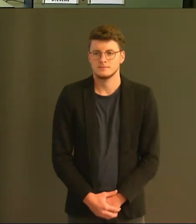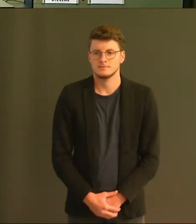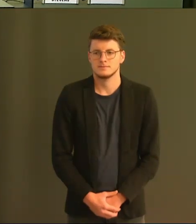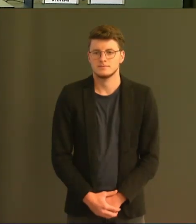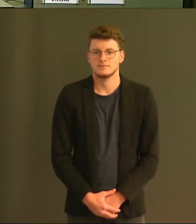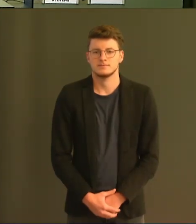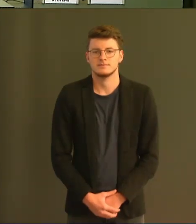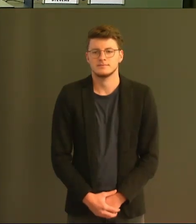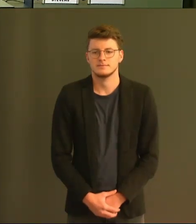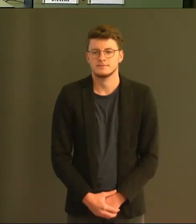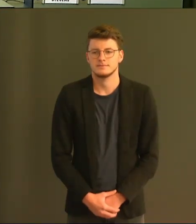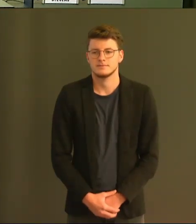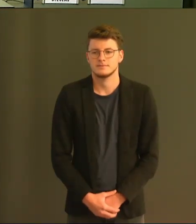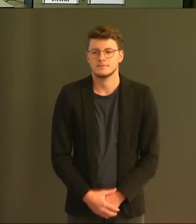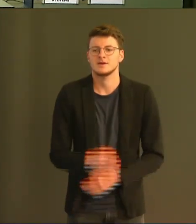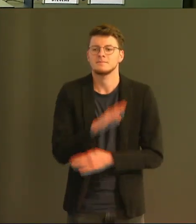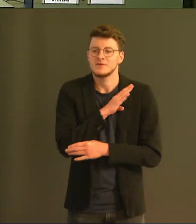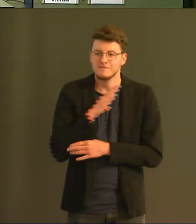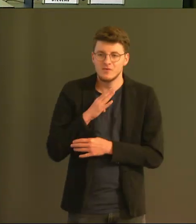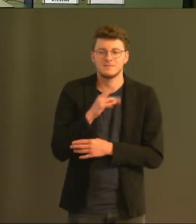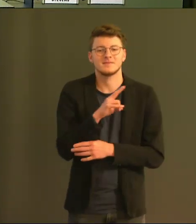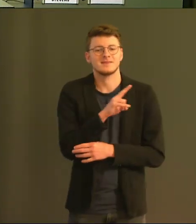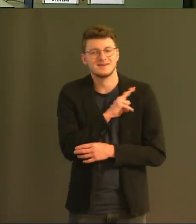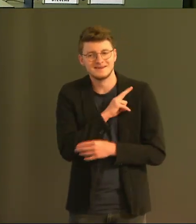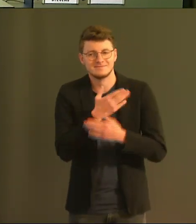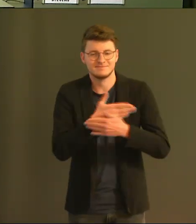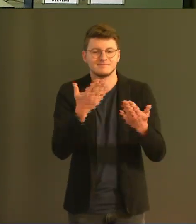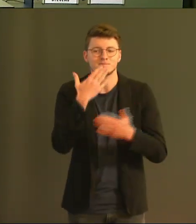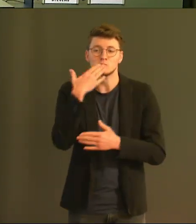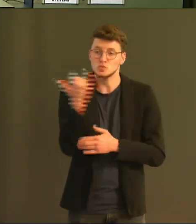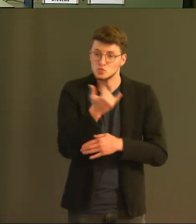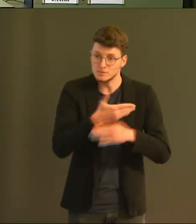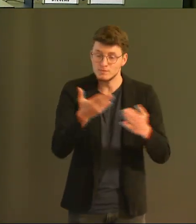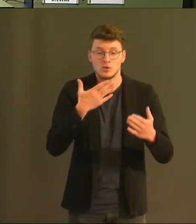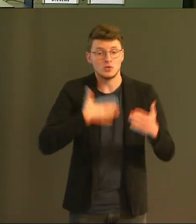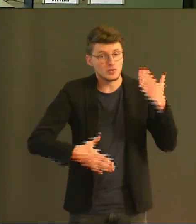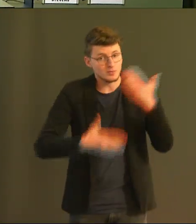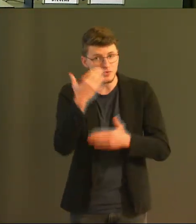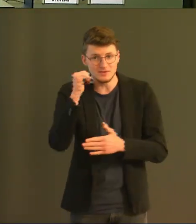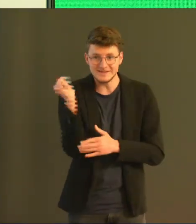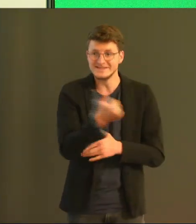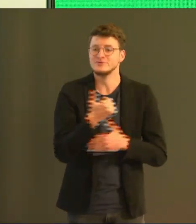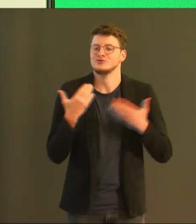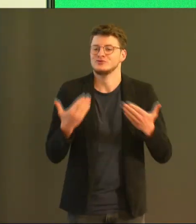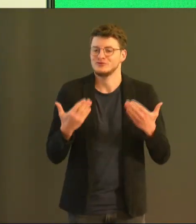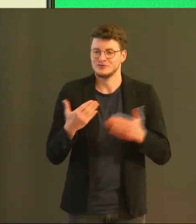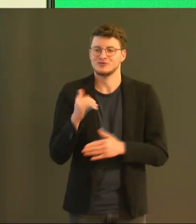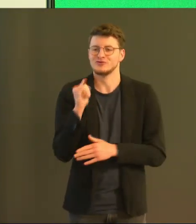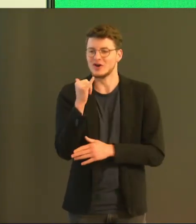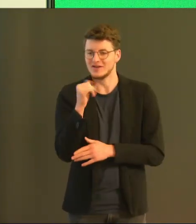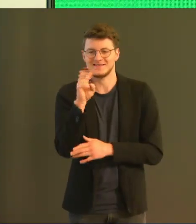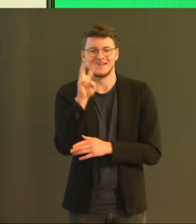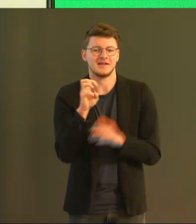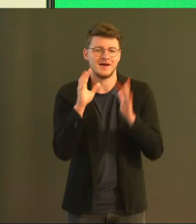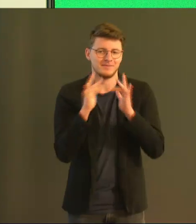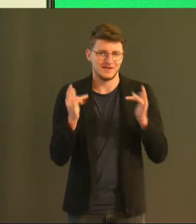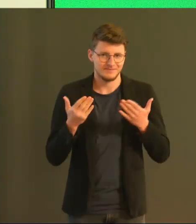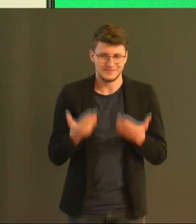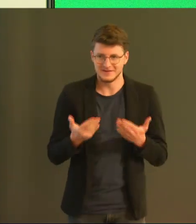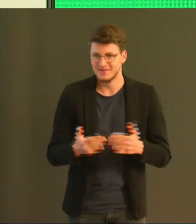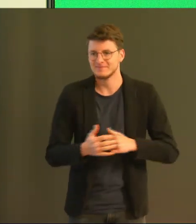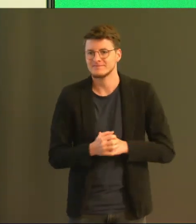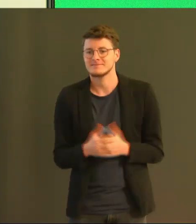mesdames et messieurs bonjour oui moi une vie de reine des nuits dont bird à 17h april boddington